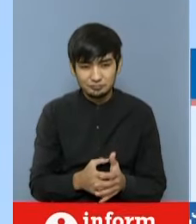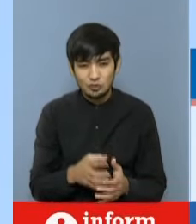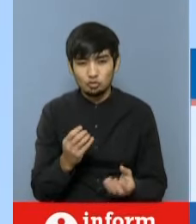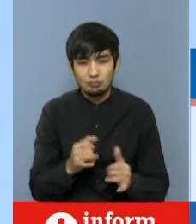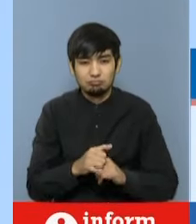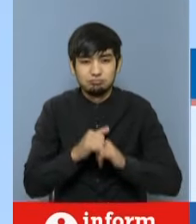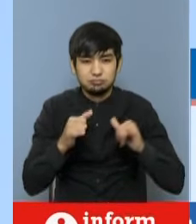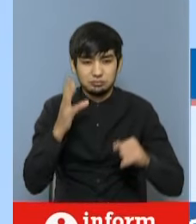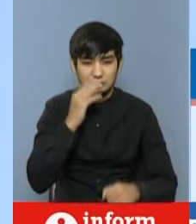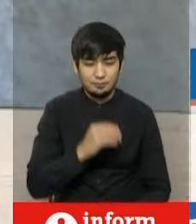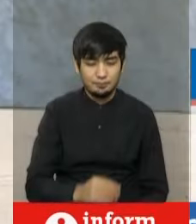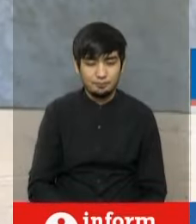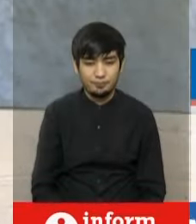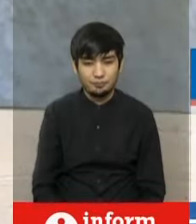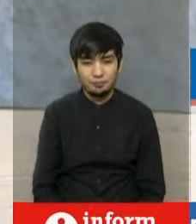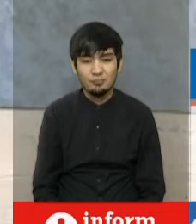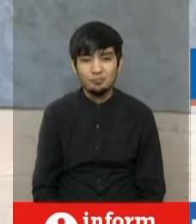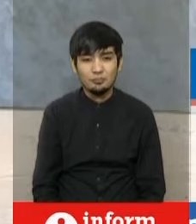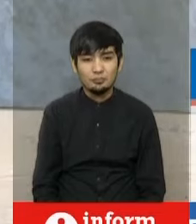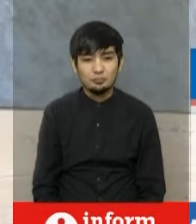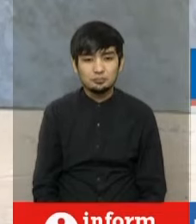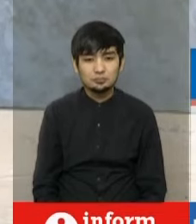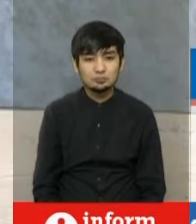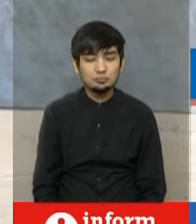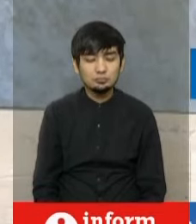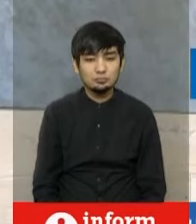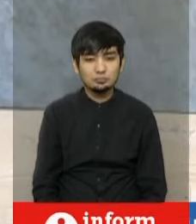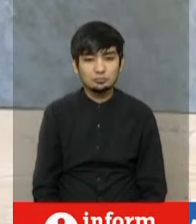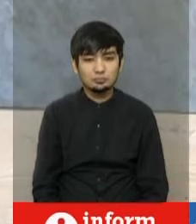составить свыше 3 гигаватт. Валентина Леонова, Алексей Мехедов, Информбюро, Павлодарская область.